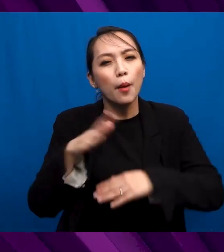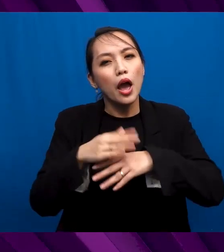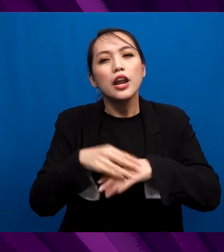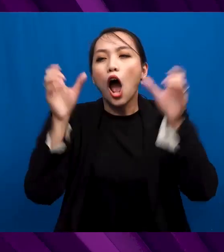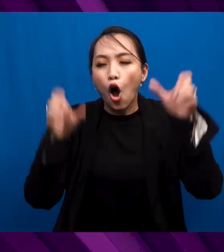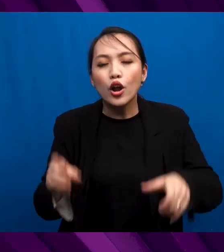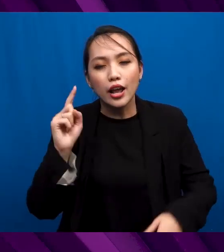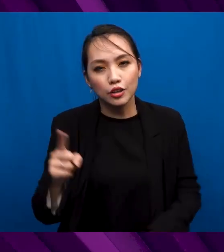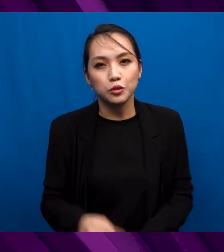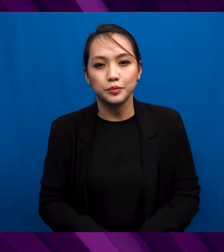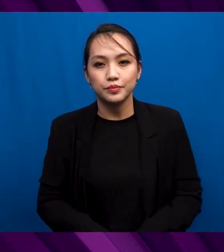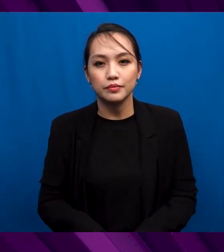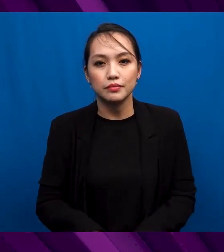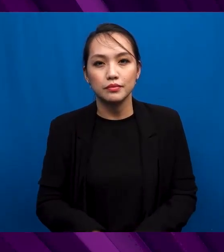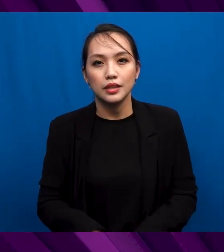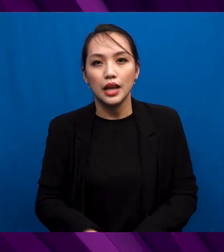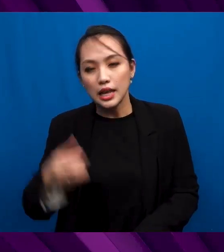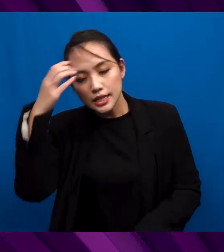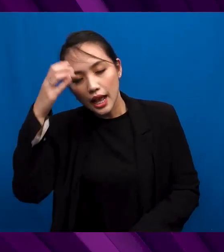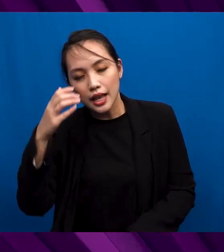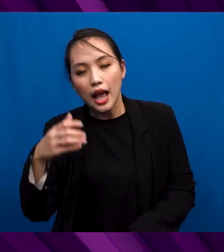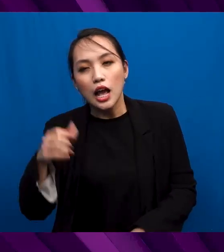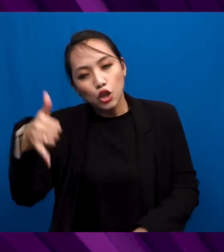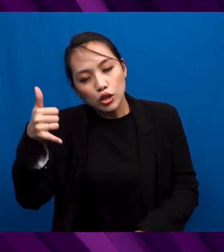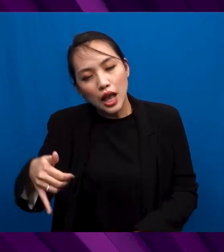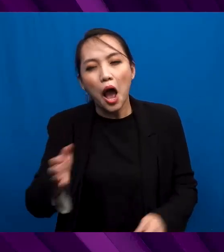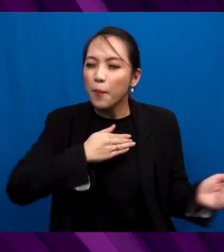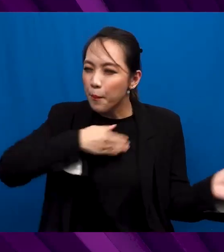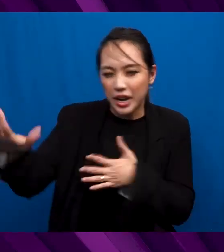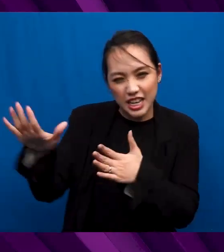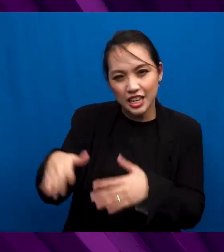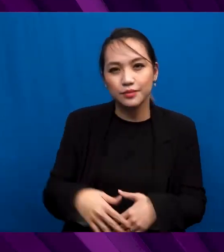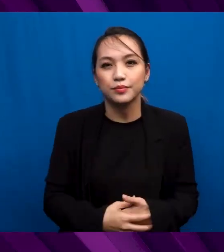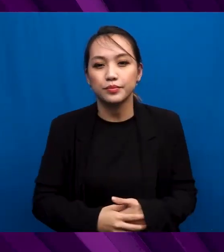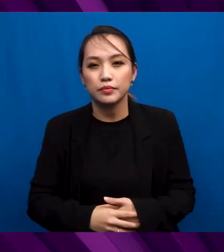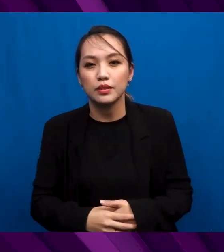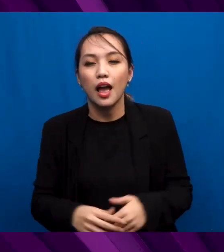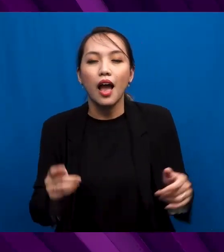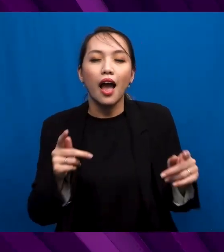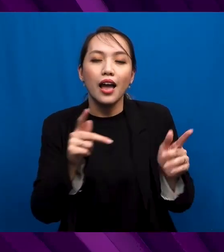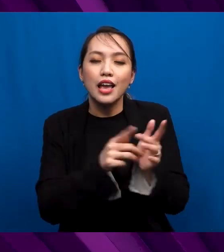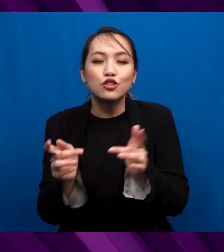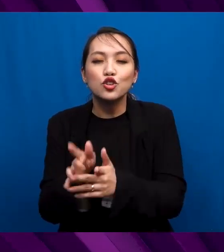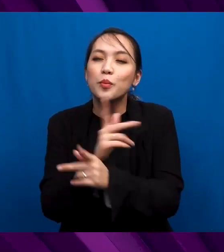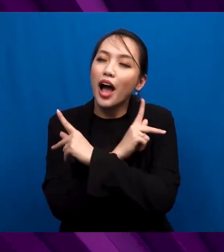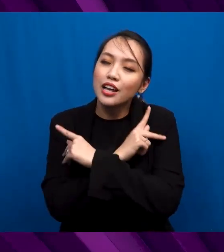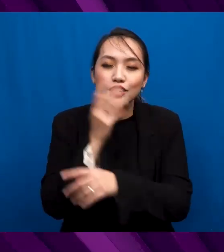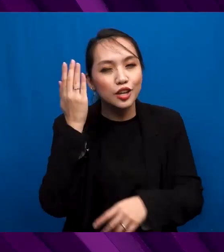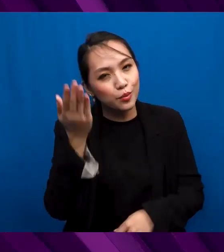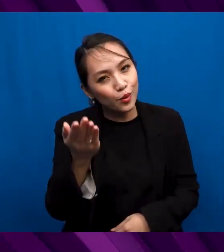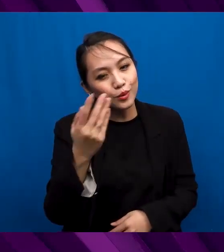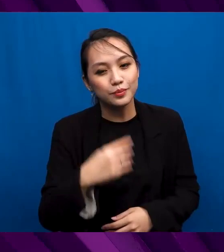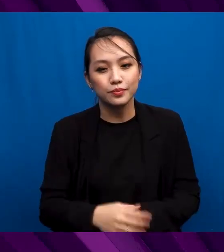and sin no more. Pergilah dan jangan berbuat dosa lagi. Jesus loves you. Haleluya, haleluya,